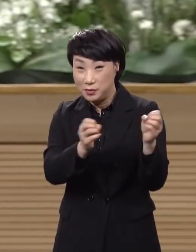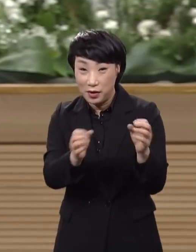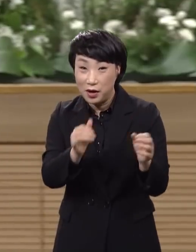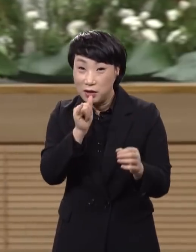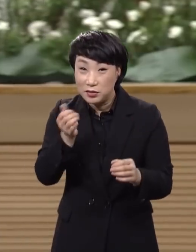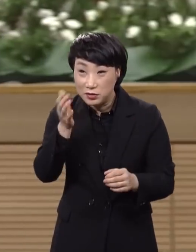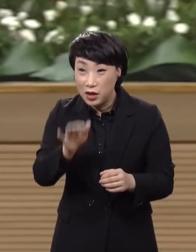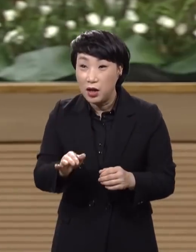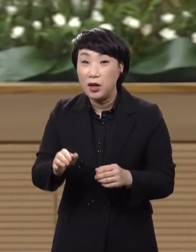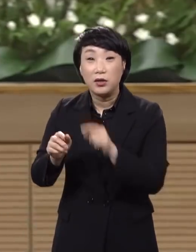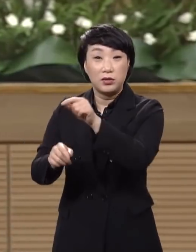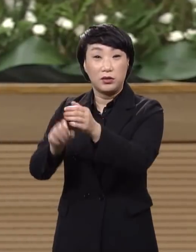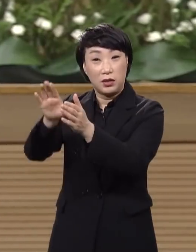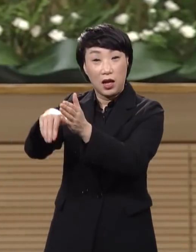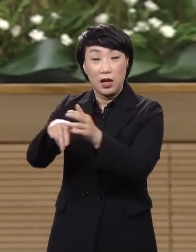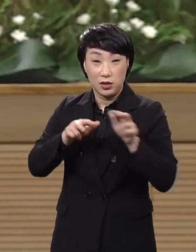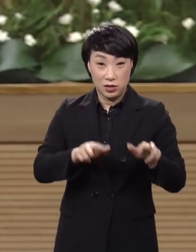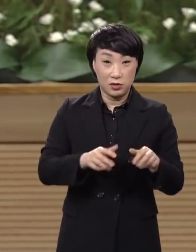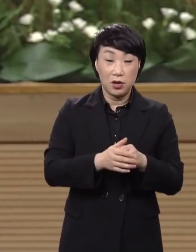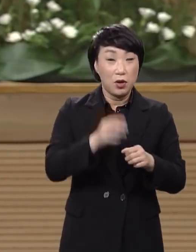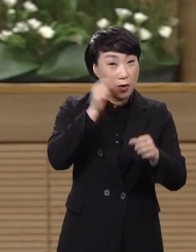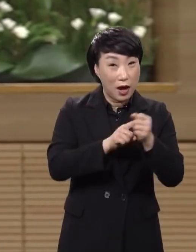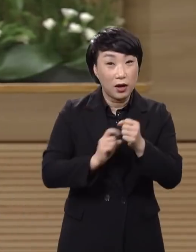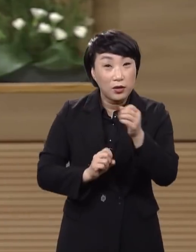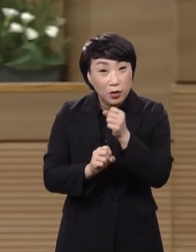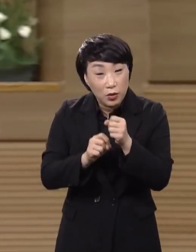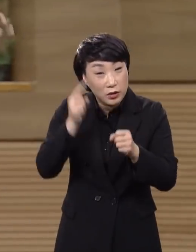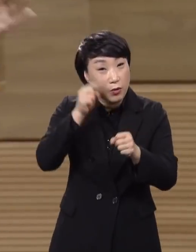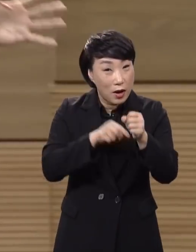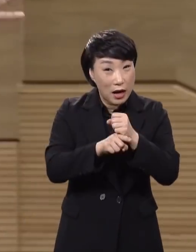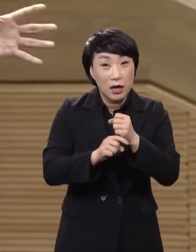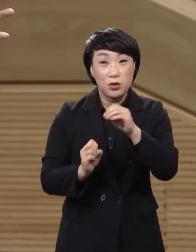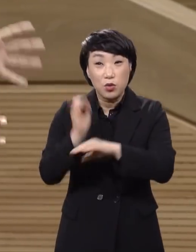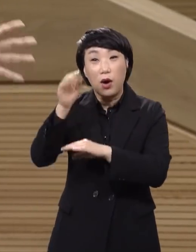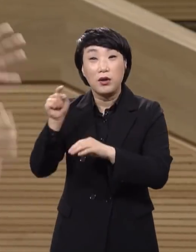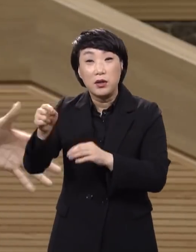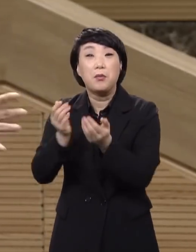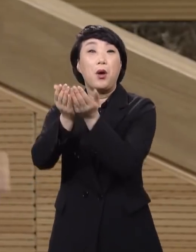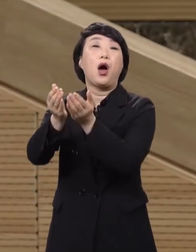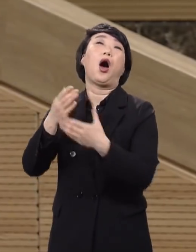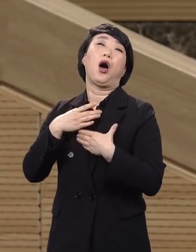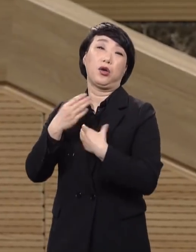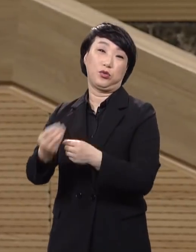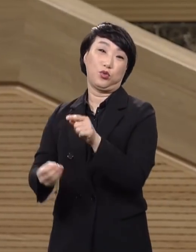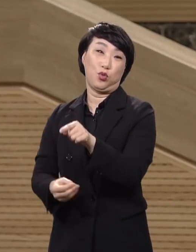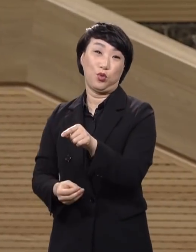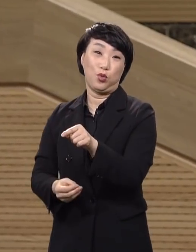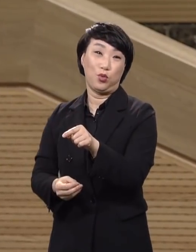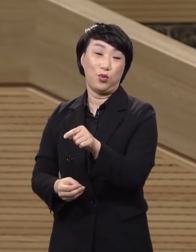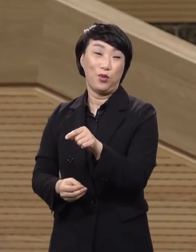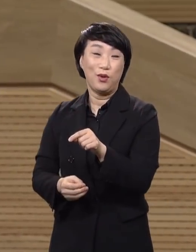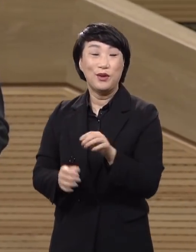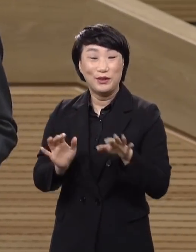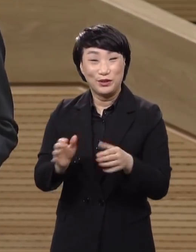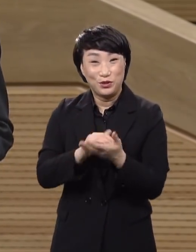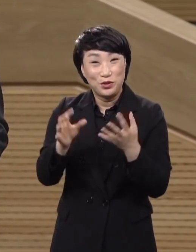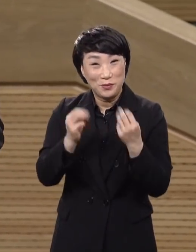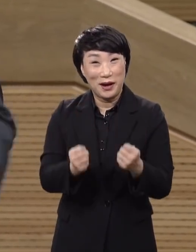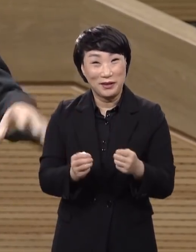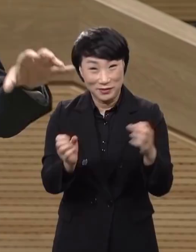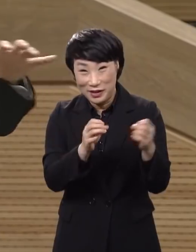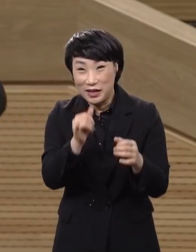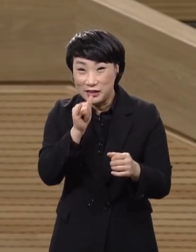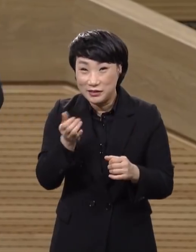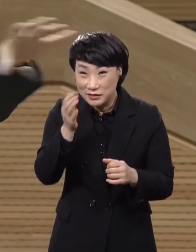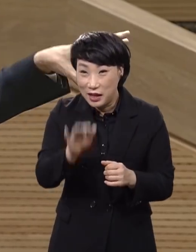말하면서도 그때는 오늘의 과학을 초월했기 때문에 이 방주가 견디지 않았느냐 그런 수없는 얘기를